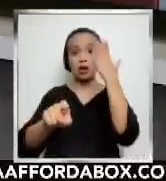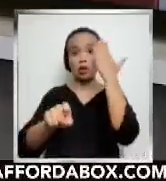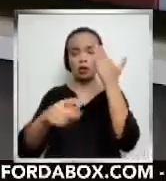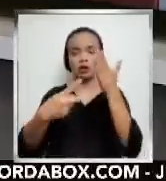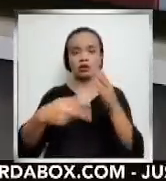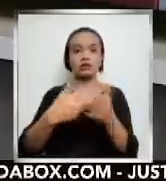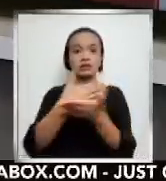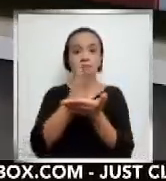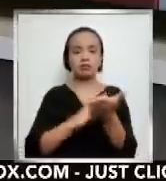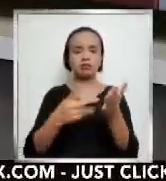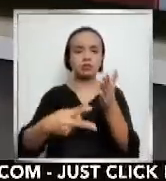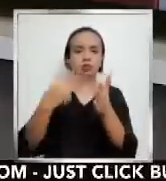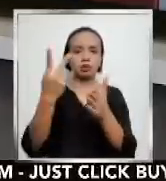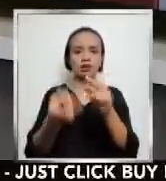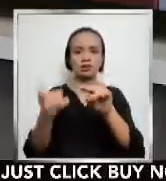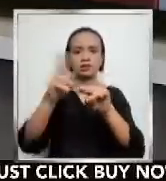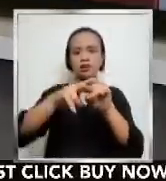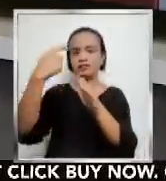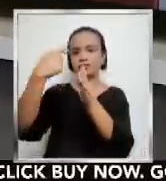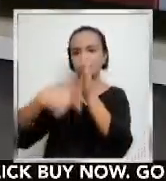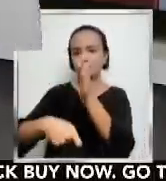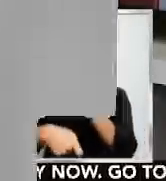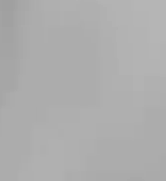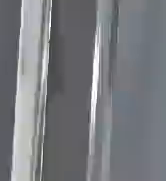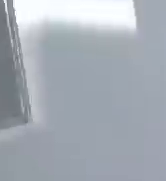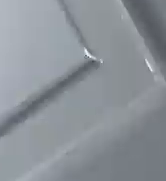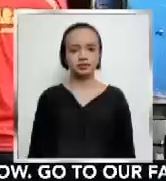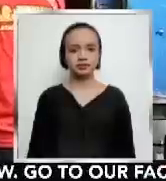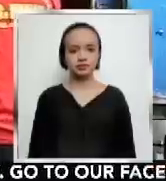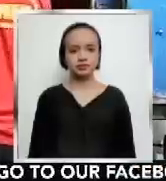mga yan. Diyan tumutok si Marisol Abdurrahman.